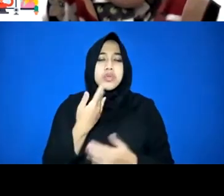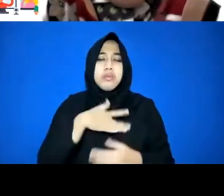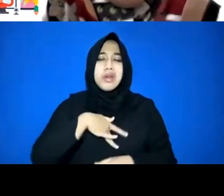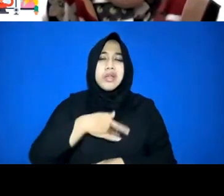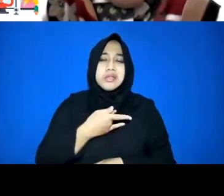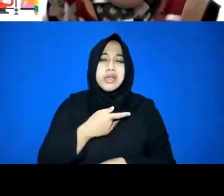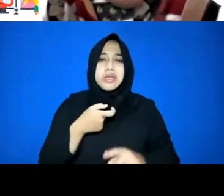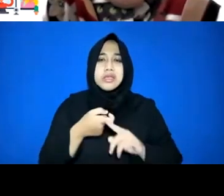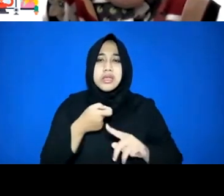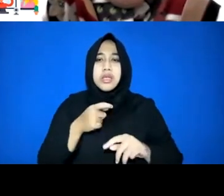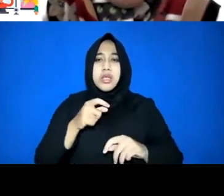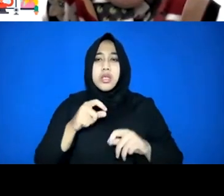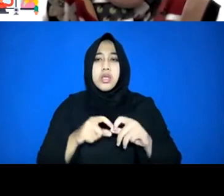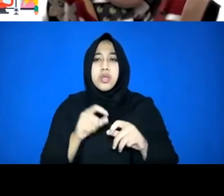supervising.